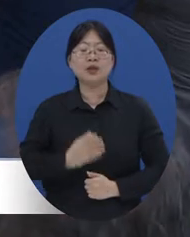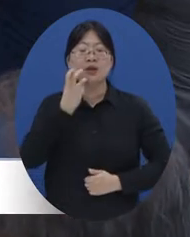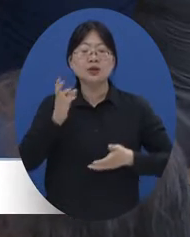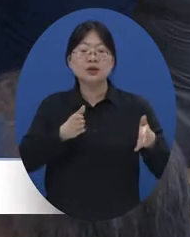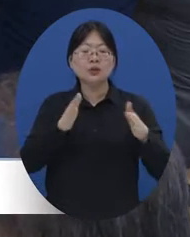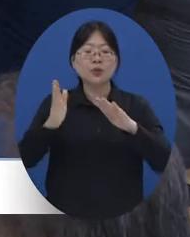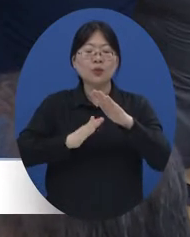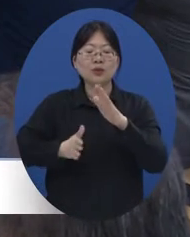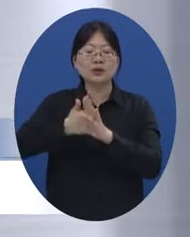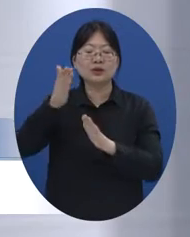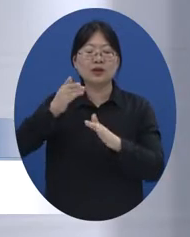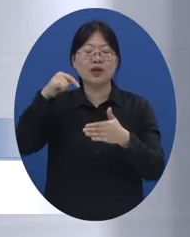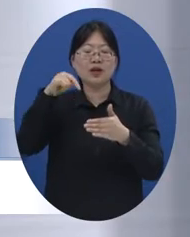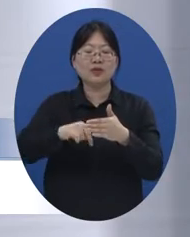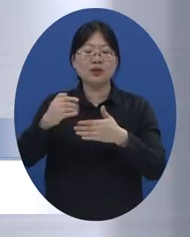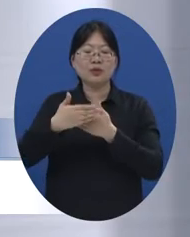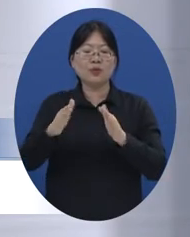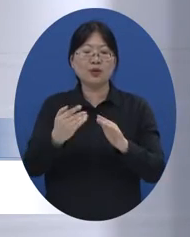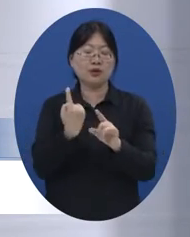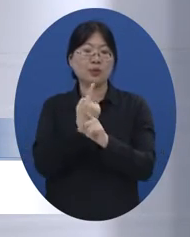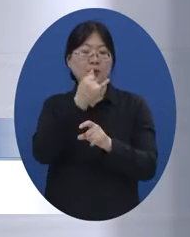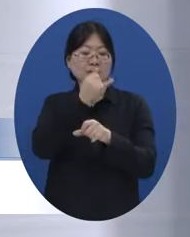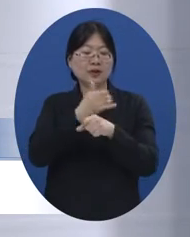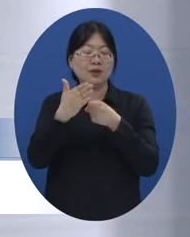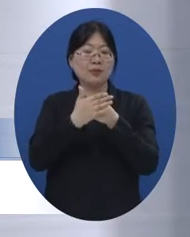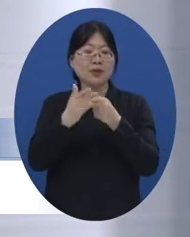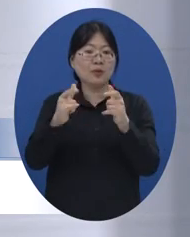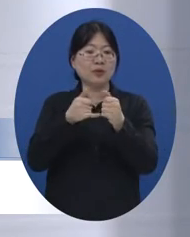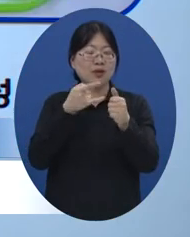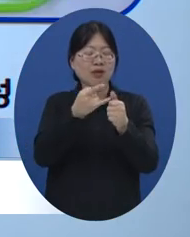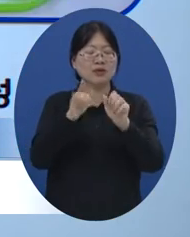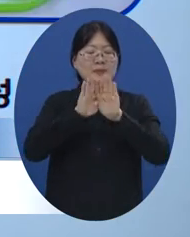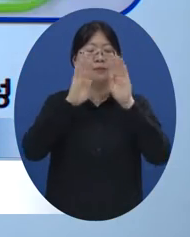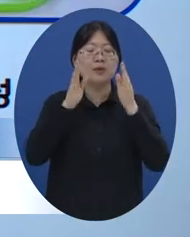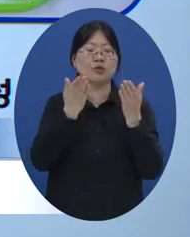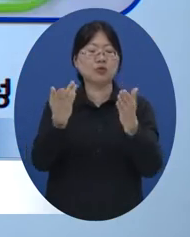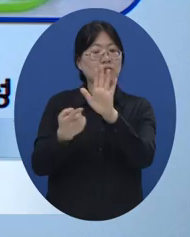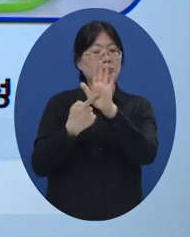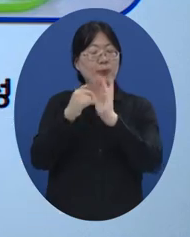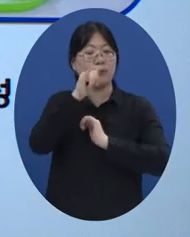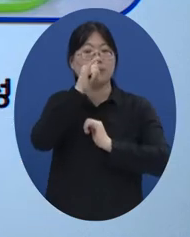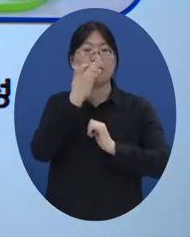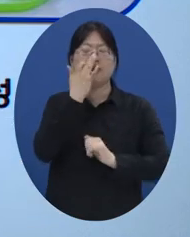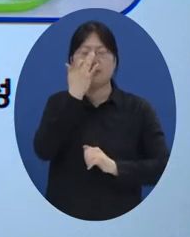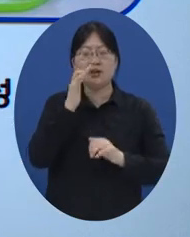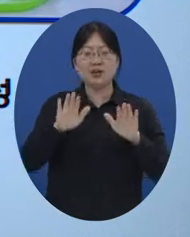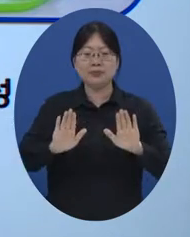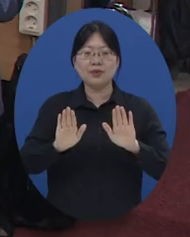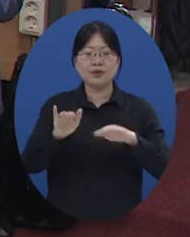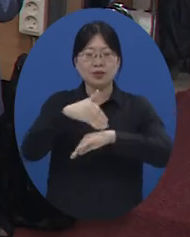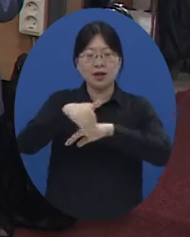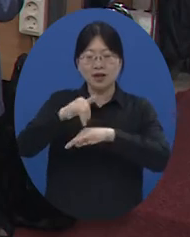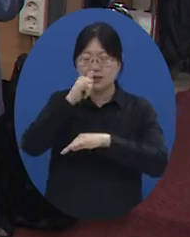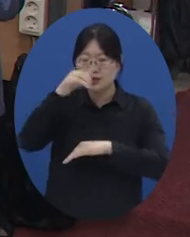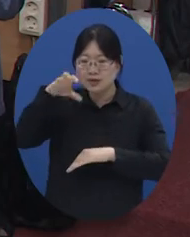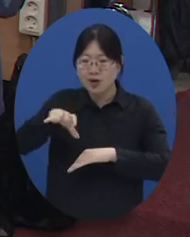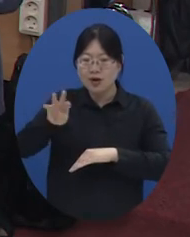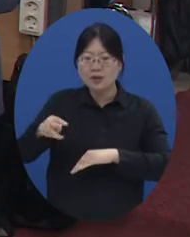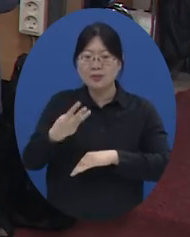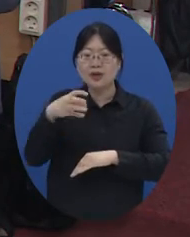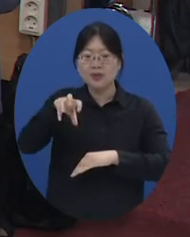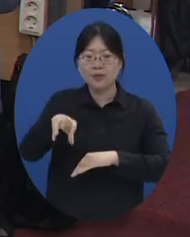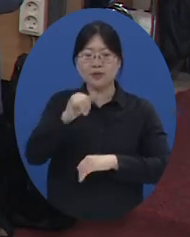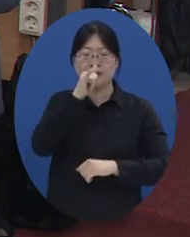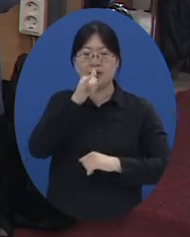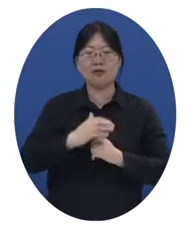경기도는 공공시설의 공간을 개조해 도민에게 개방하게 따고 발표했습니다 이번에 계획한 곳은 우선 300여